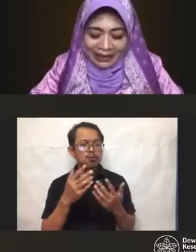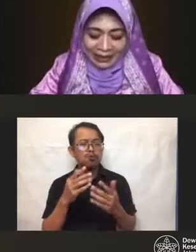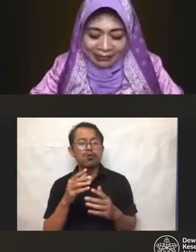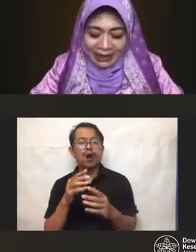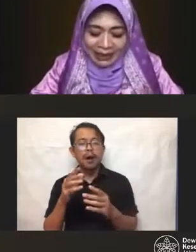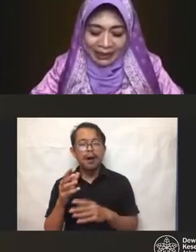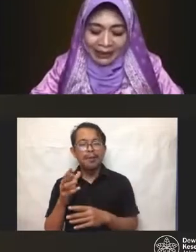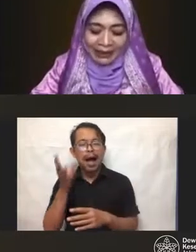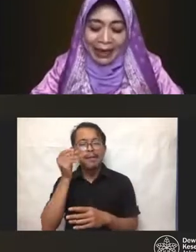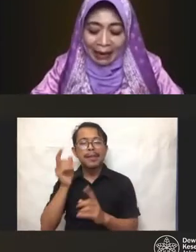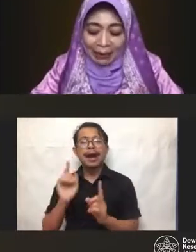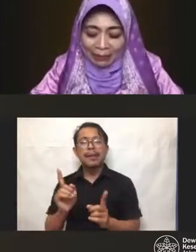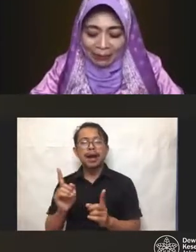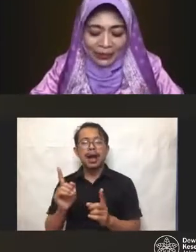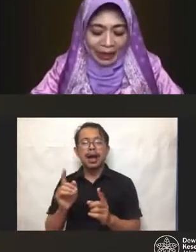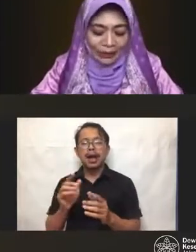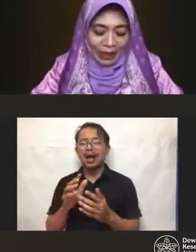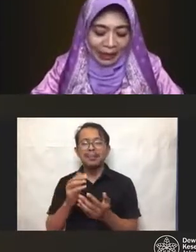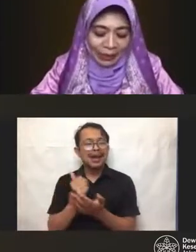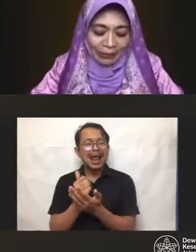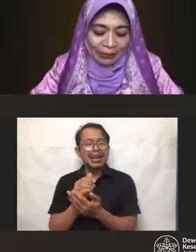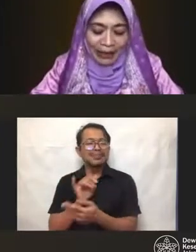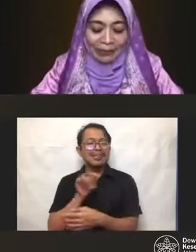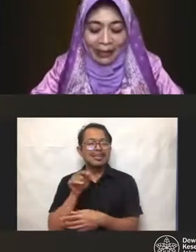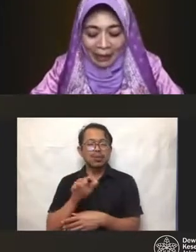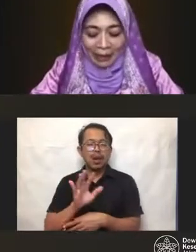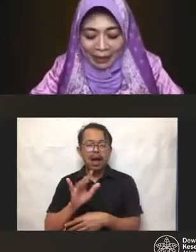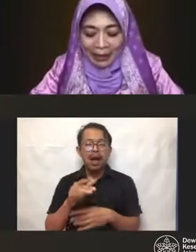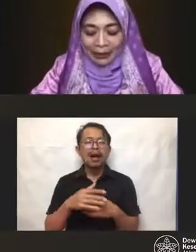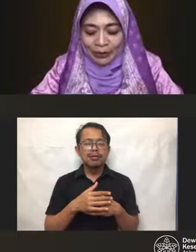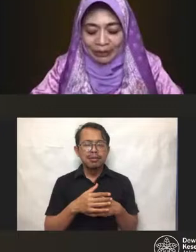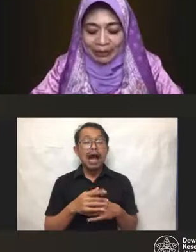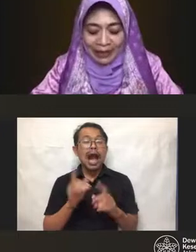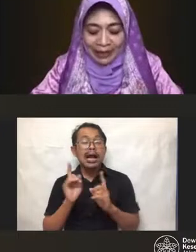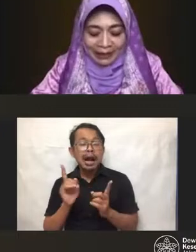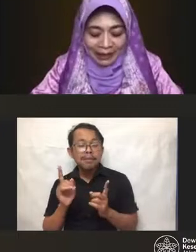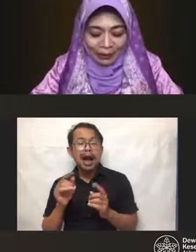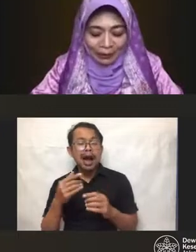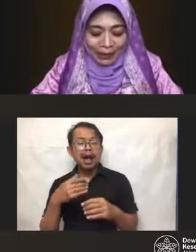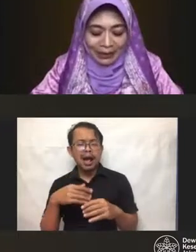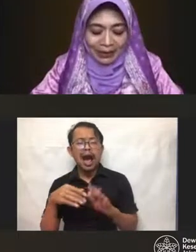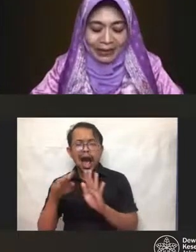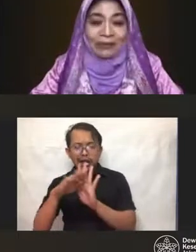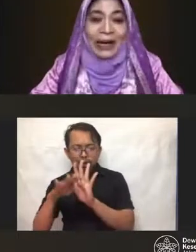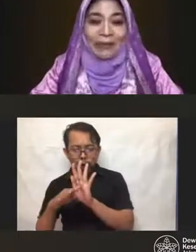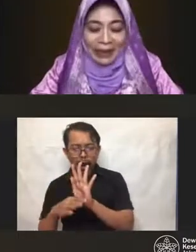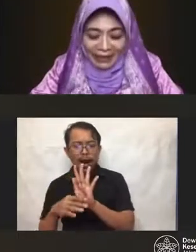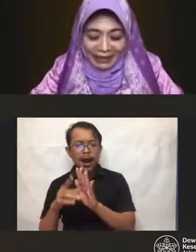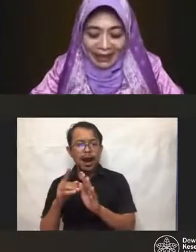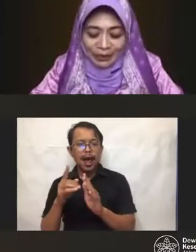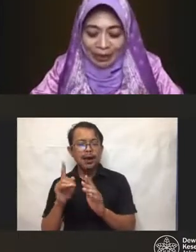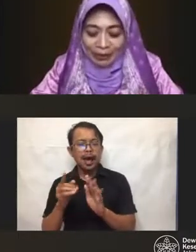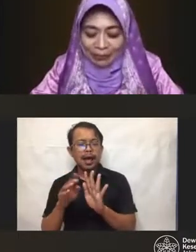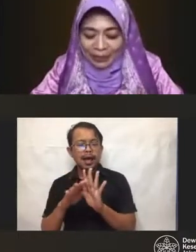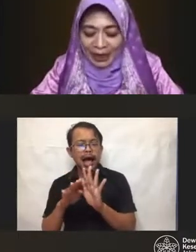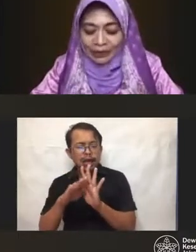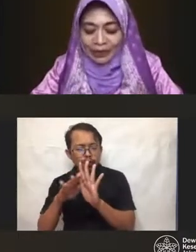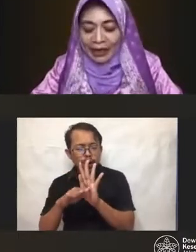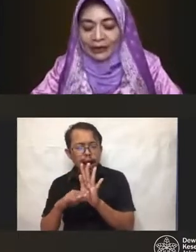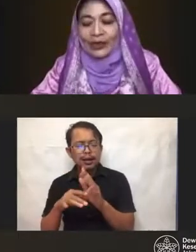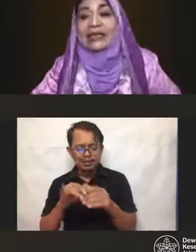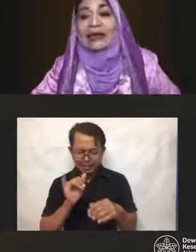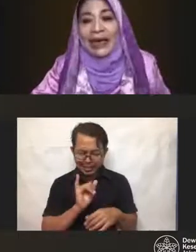Padahal tidak demikian. Agama mempunyai aturan-aturan mengenai bagaimana penganutnya menjalani kehidupan, sebagaimana negara juga